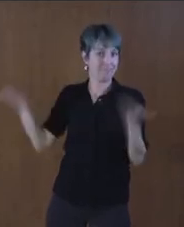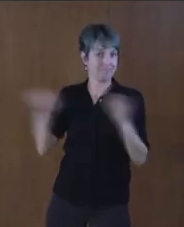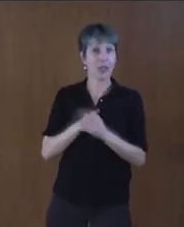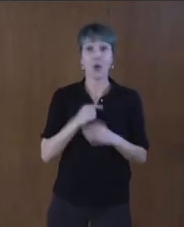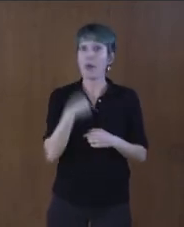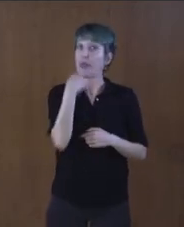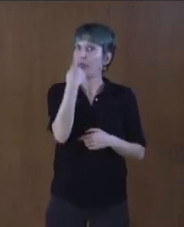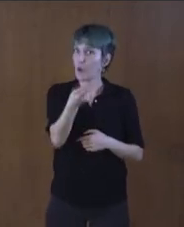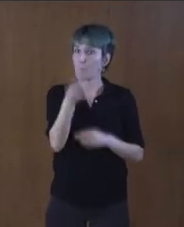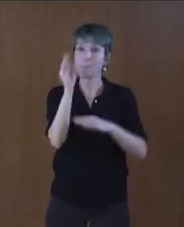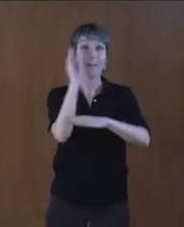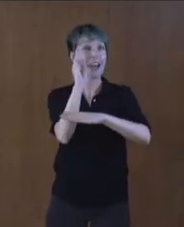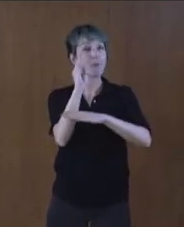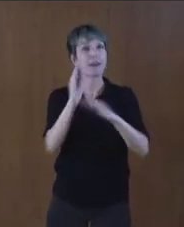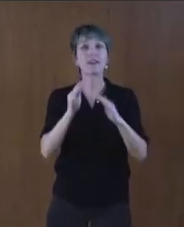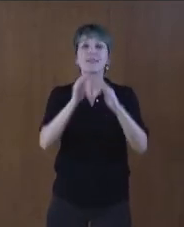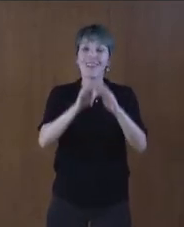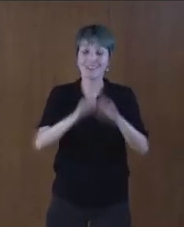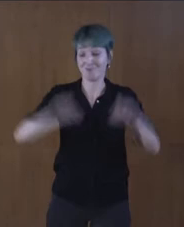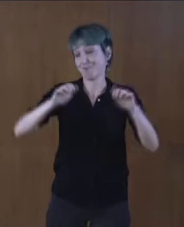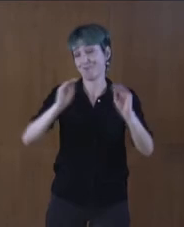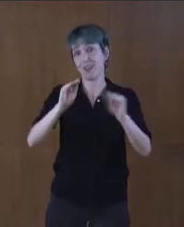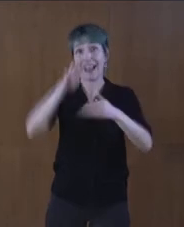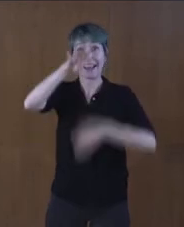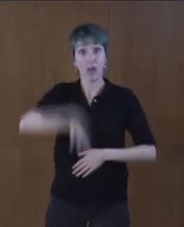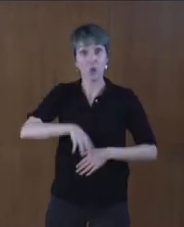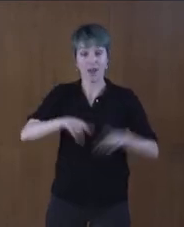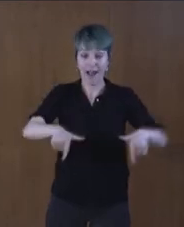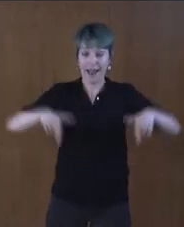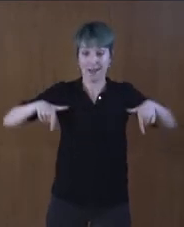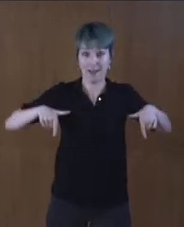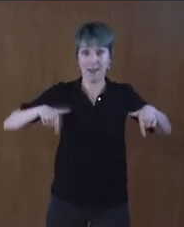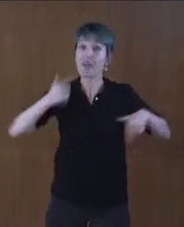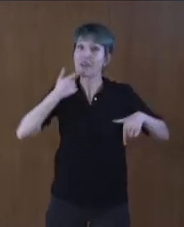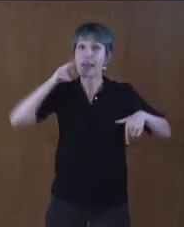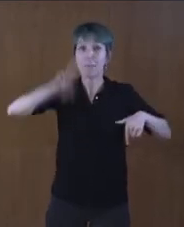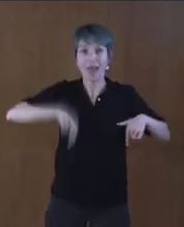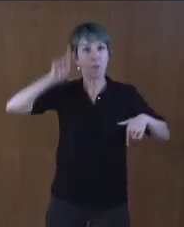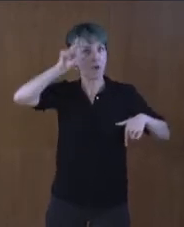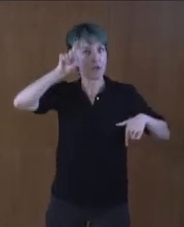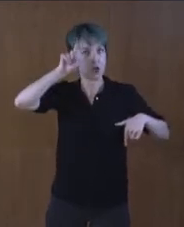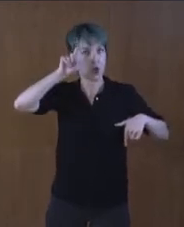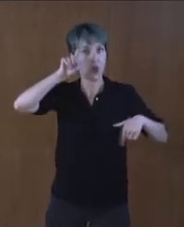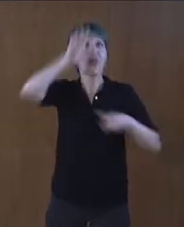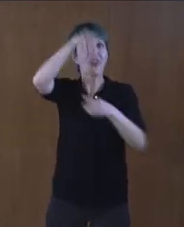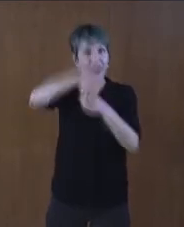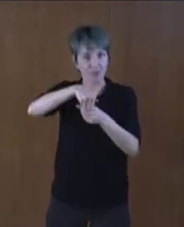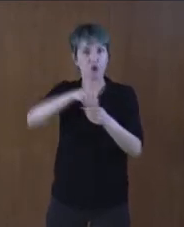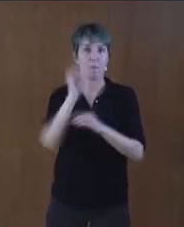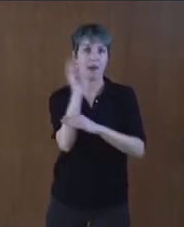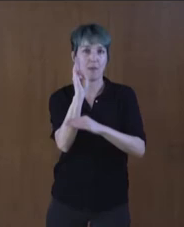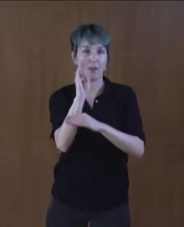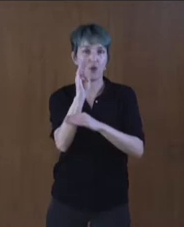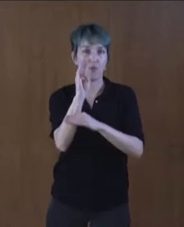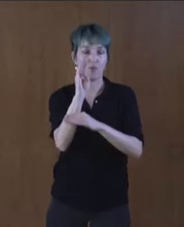Catalunya, amb aquest cartell de sóc un professor, en l'entorn del Parlament de Catalunya hi ha persones que